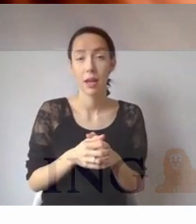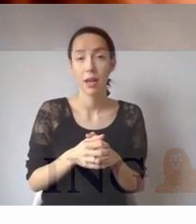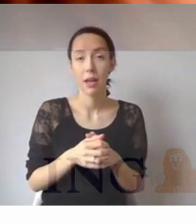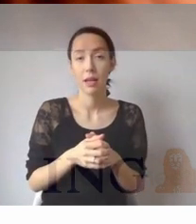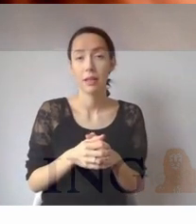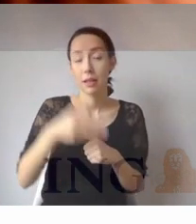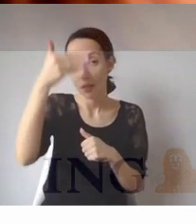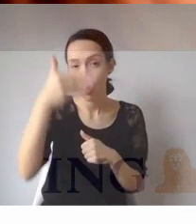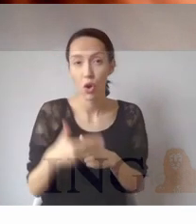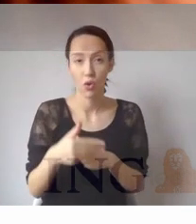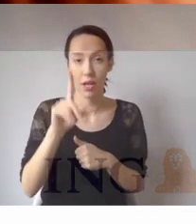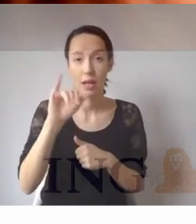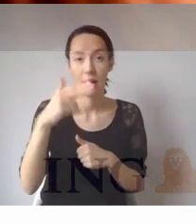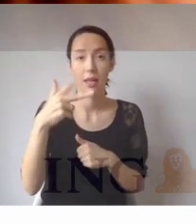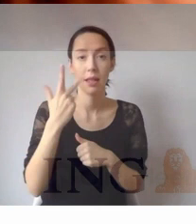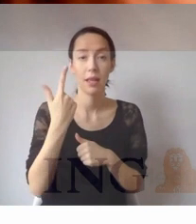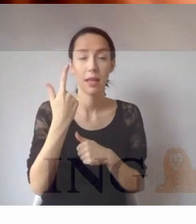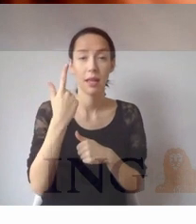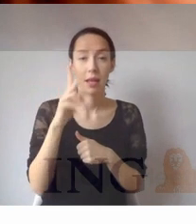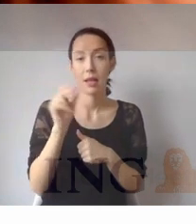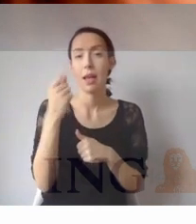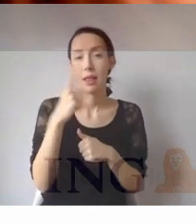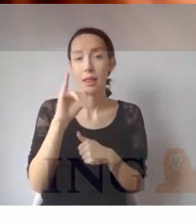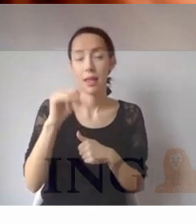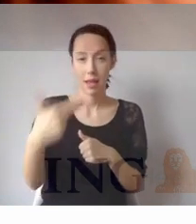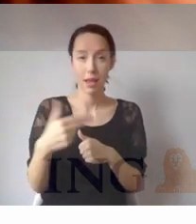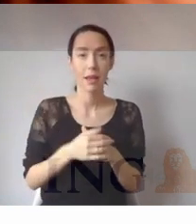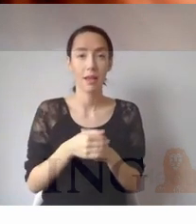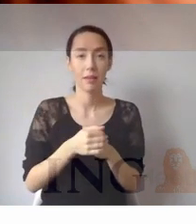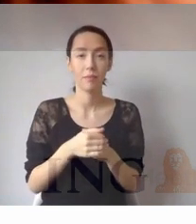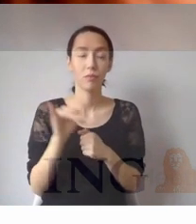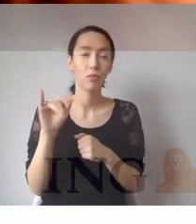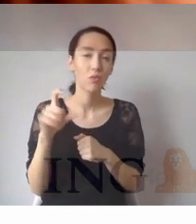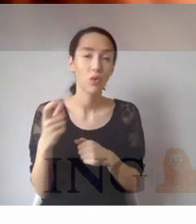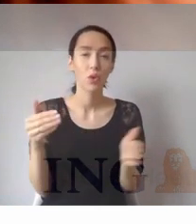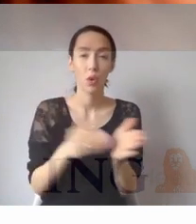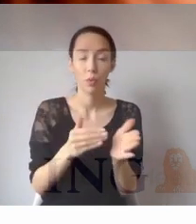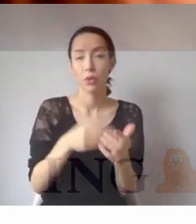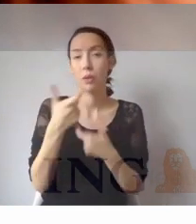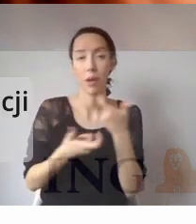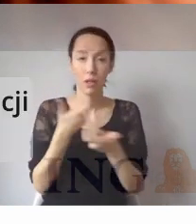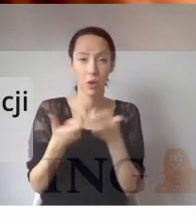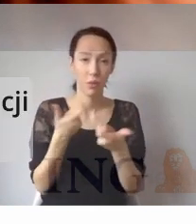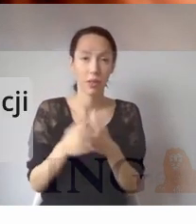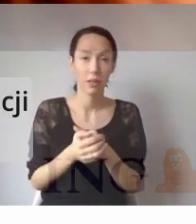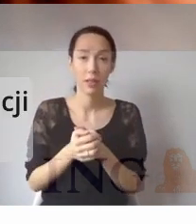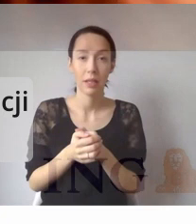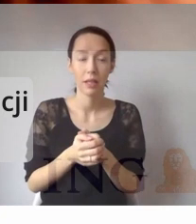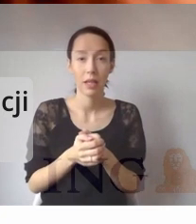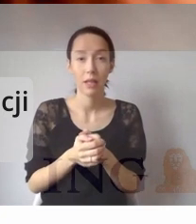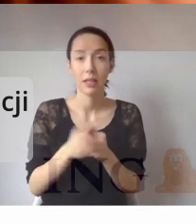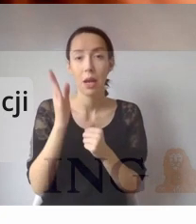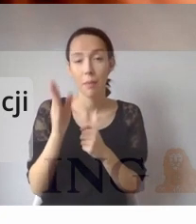LinkedIn, jak należy sobie tam kliknąć, jak należy po prostu stworzyć poszczególne części. Także będę się w